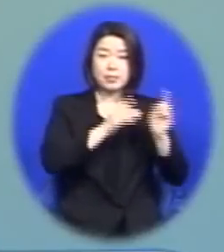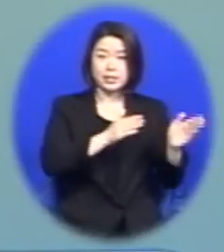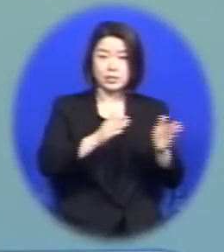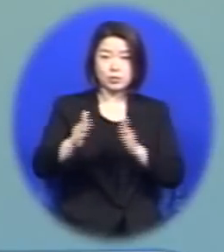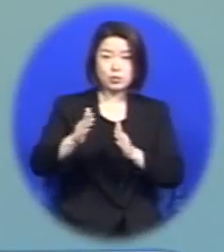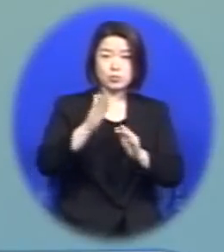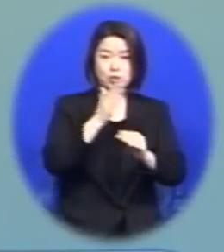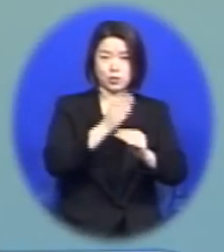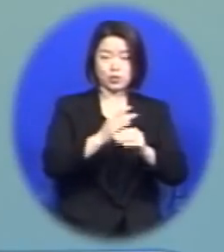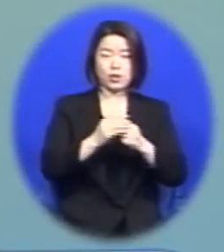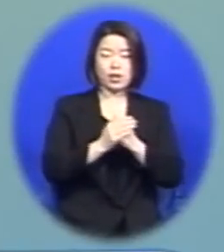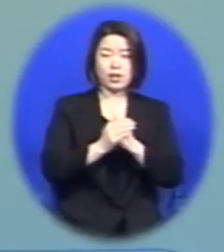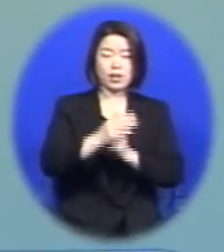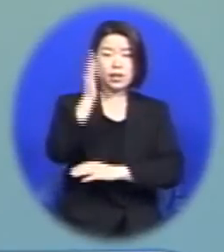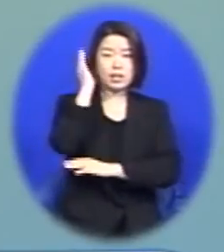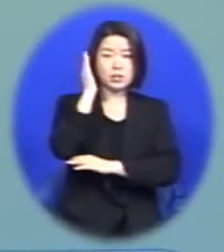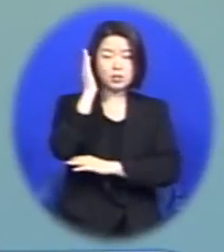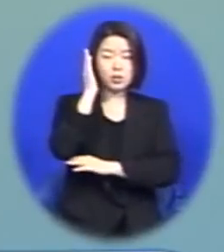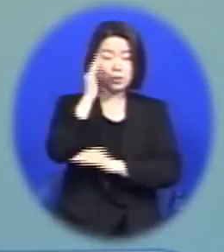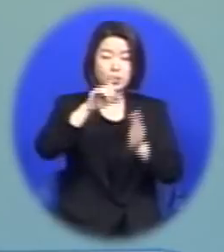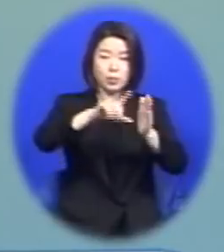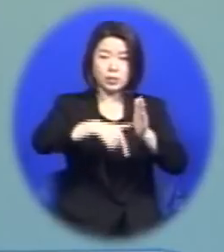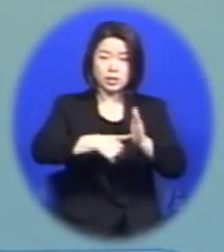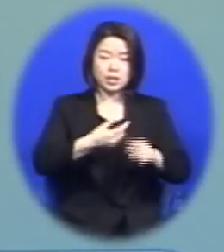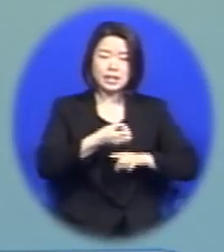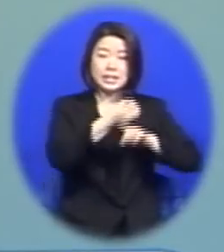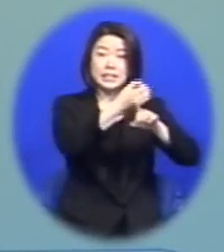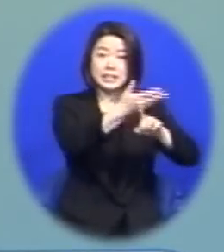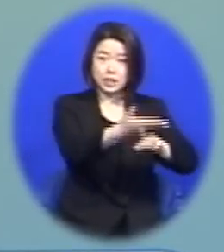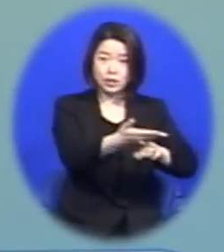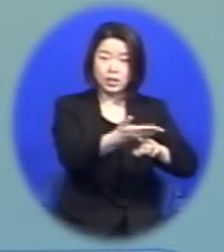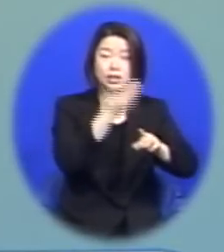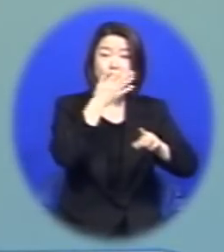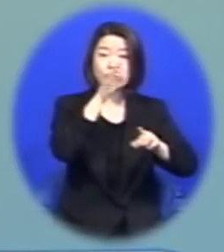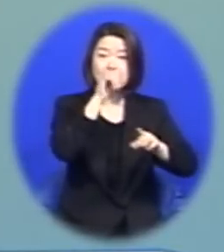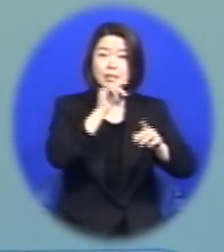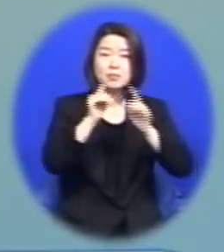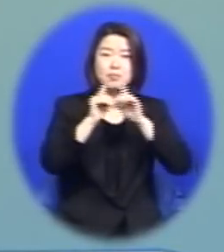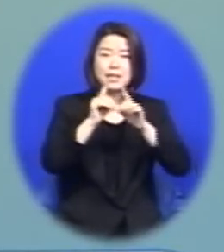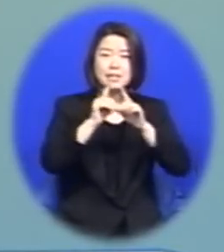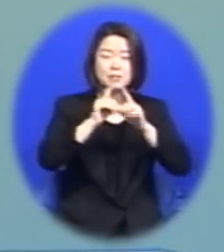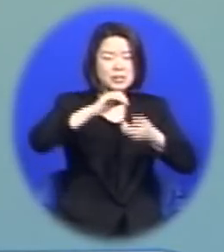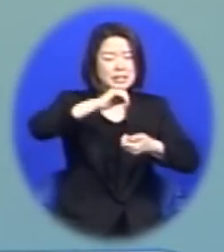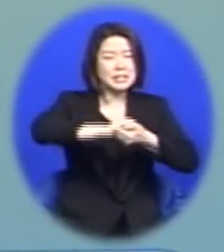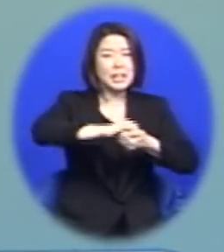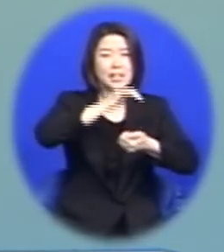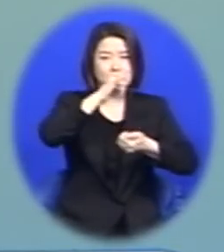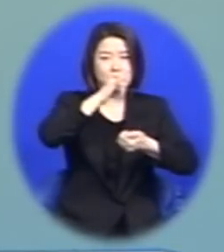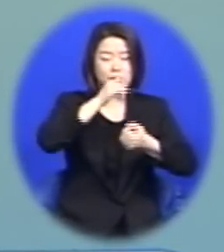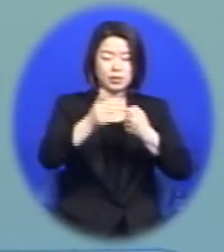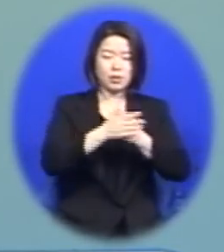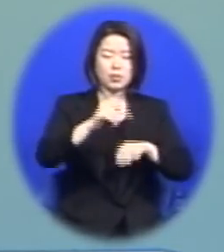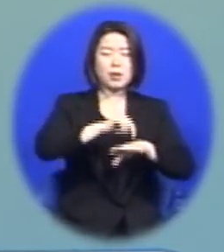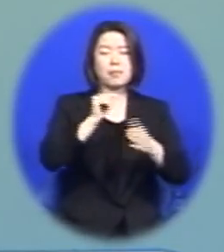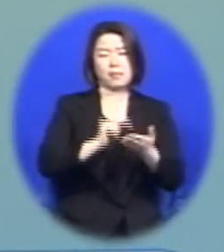설교시간에 전할 수 있는 말씀은 극히 제 안되었다는 것을 알고 참 마음이 안타깝습니다